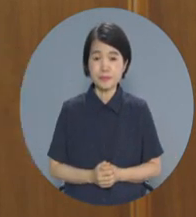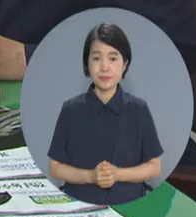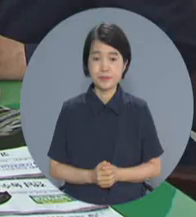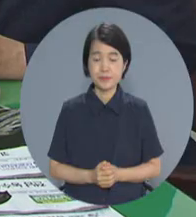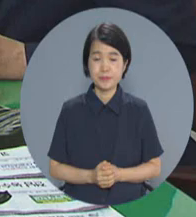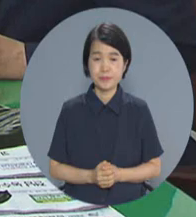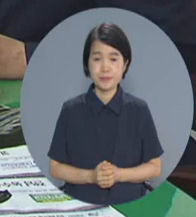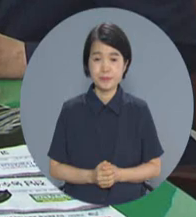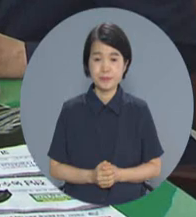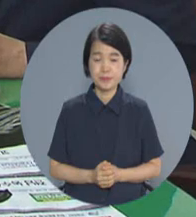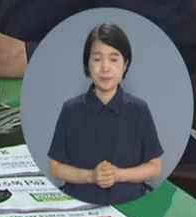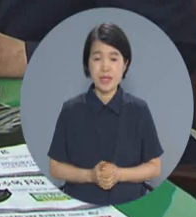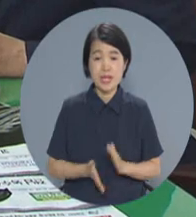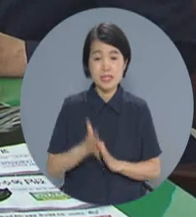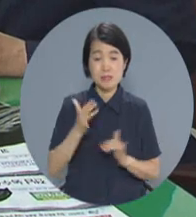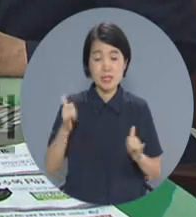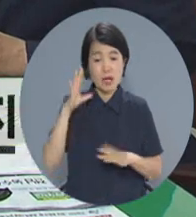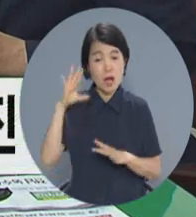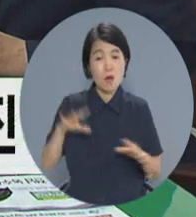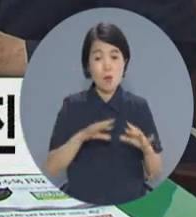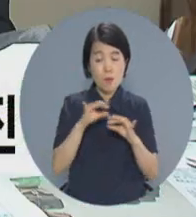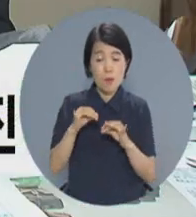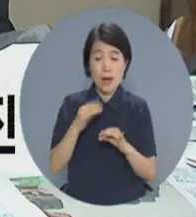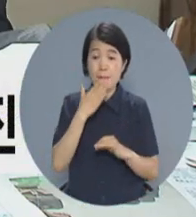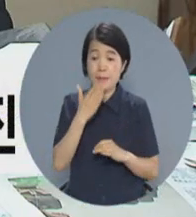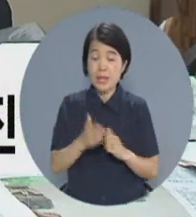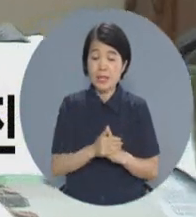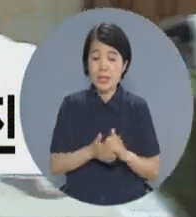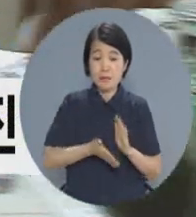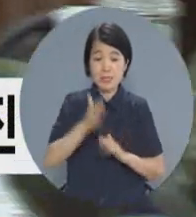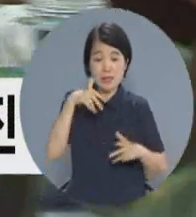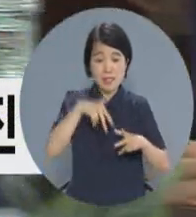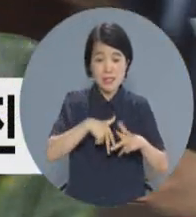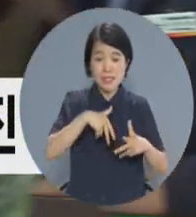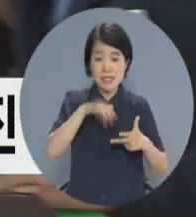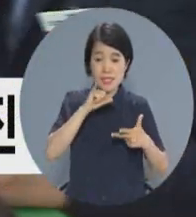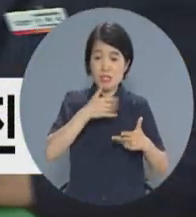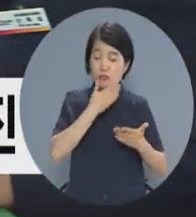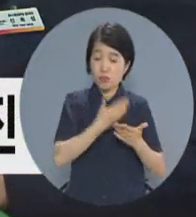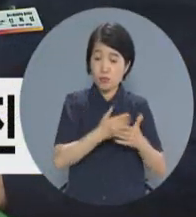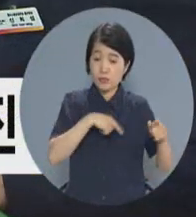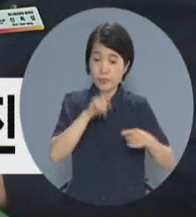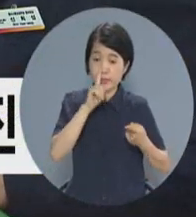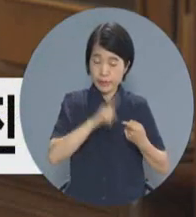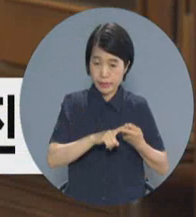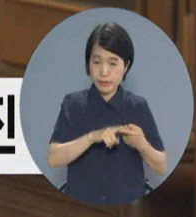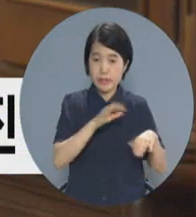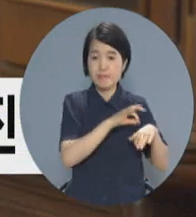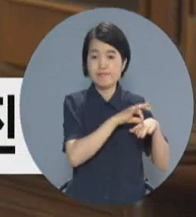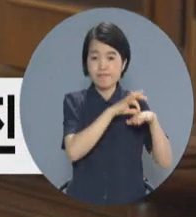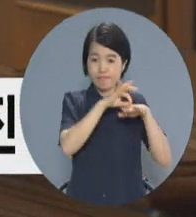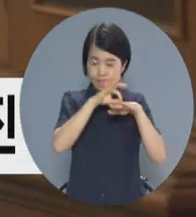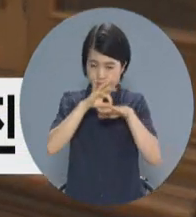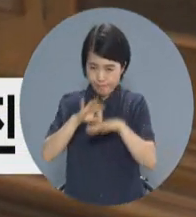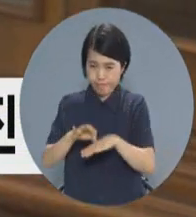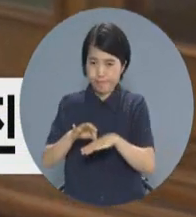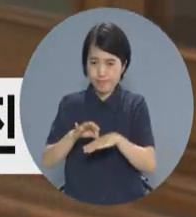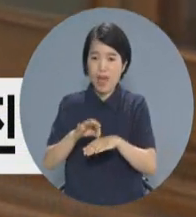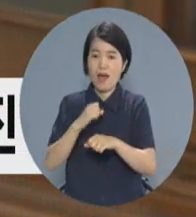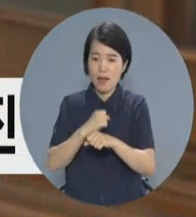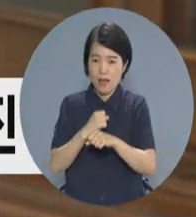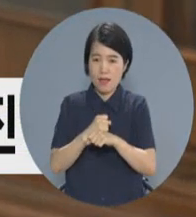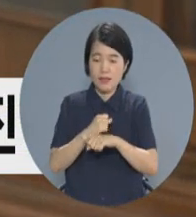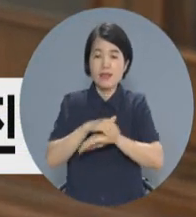합니다. 시민들과 공감대를 이루고 있는 민선 7기 주요 정책 사업들에 대해서는 일관성과 연속성을